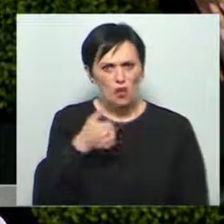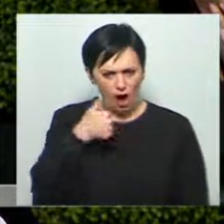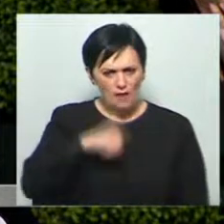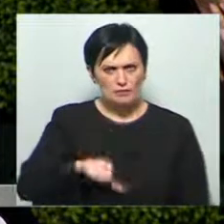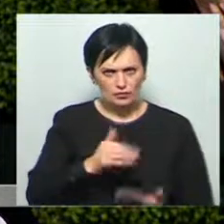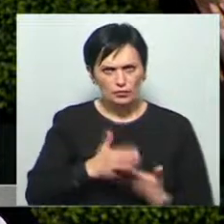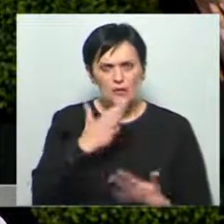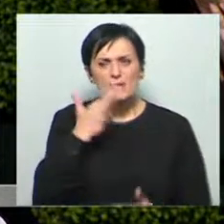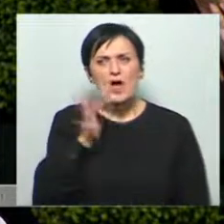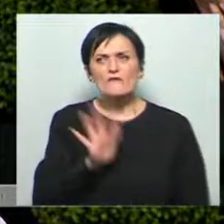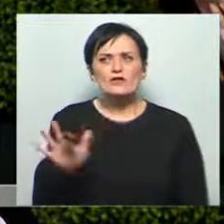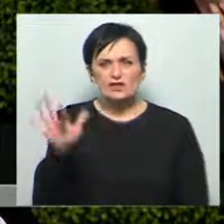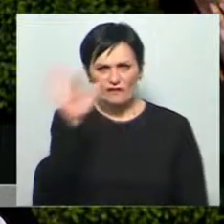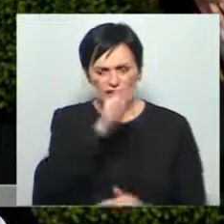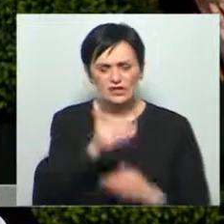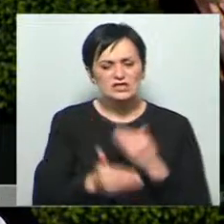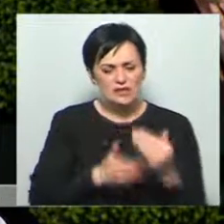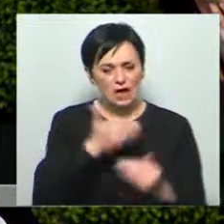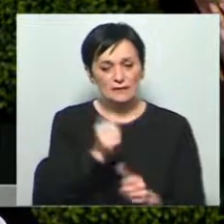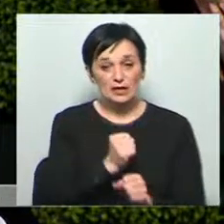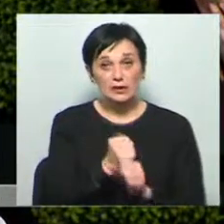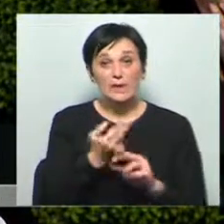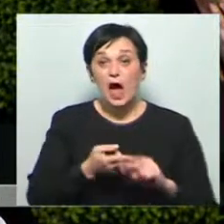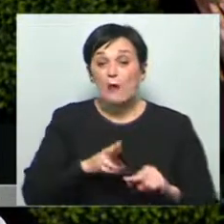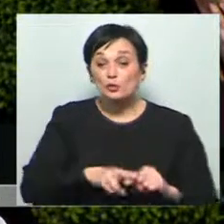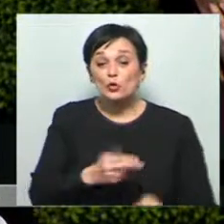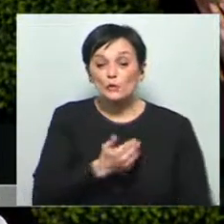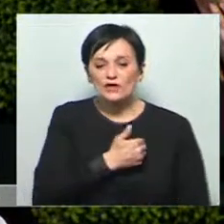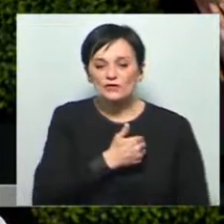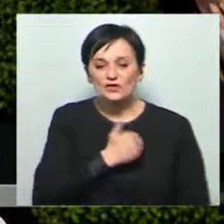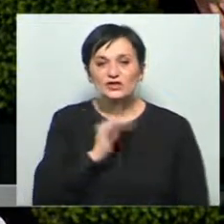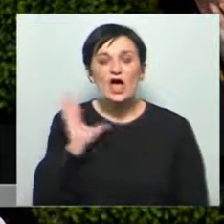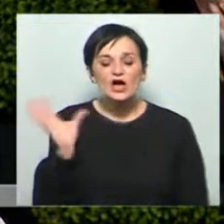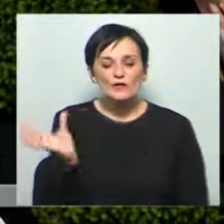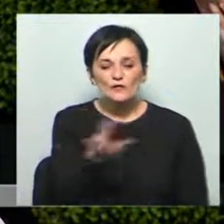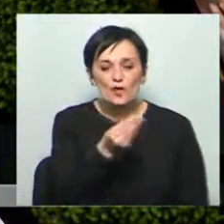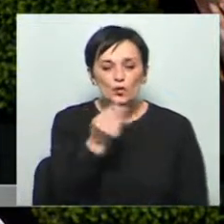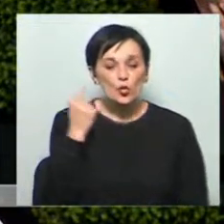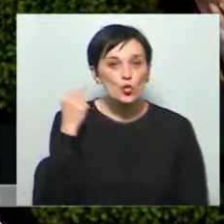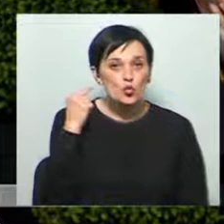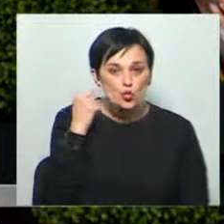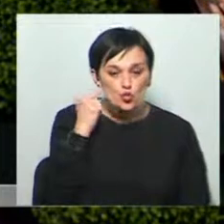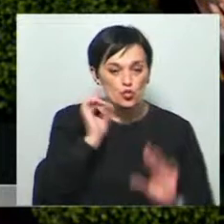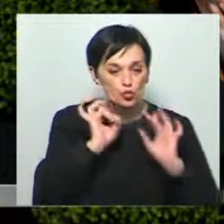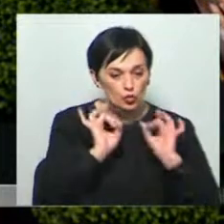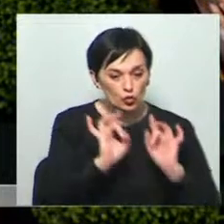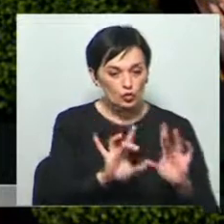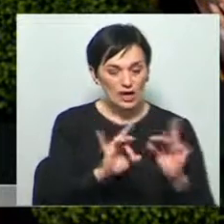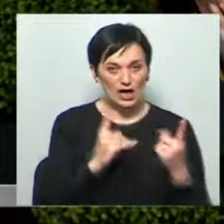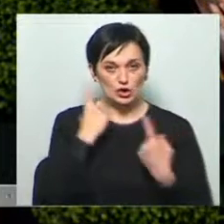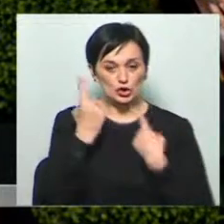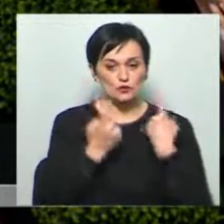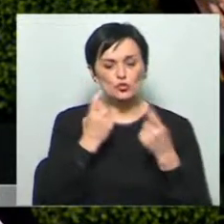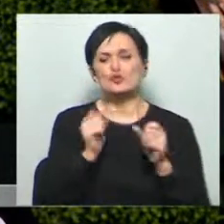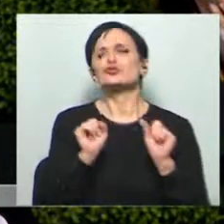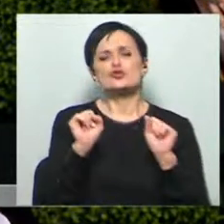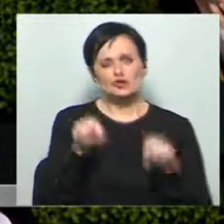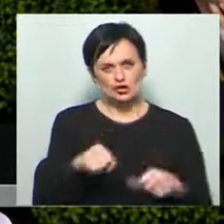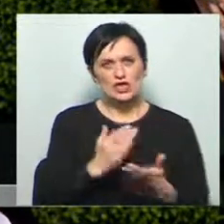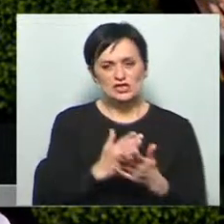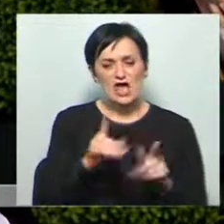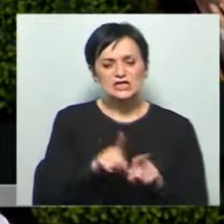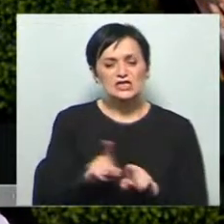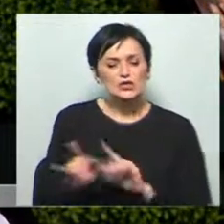ბევრი ქვეყანა ამას წარმატებით აკეთებს და სწორედ ამიტომ გვინდა ეს ყველასთვის ყურამდე რომ მივიტანოთ ეს ინფორმაცია, რომ შესაძლებელია